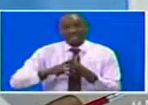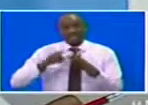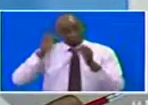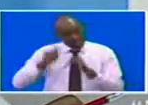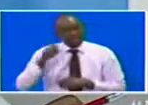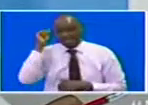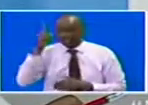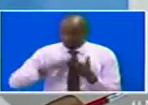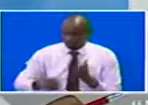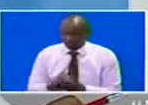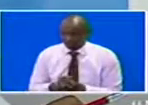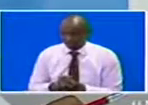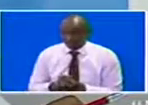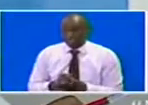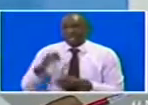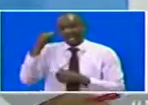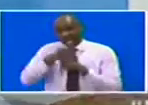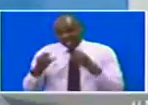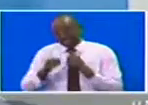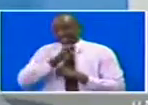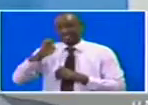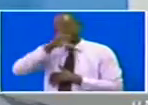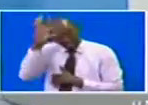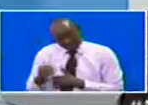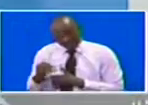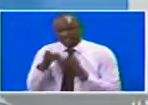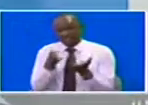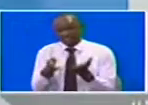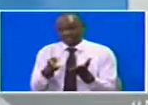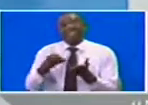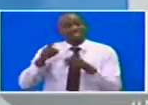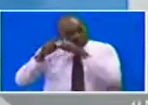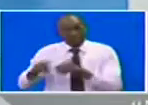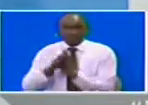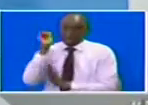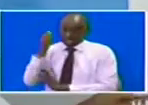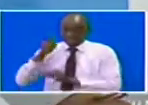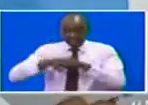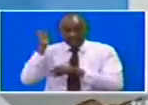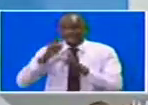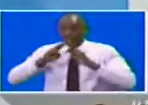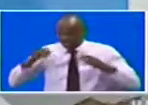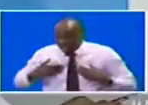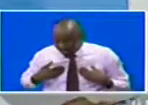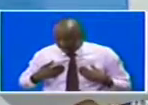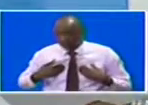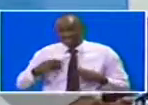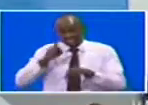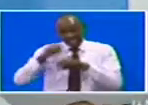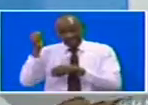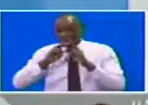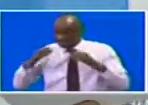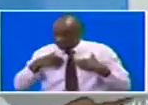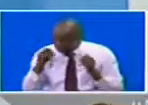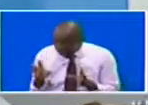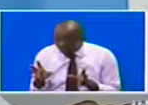kama wa Kenya, inchi za East na Central Africa zinategemea sana usalama wa Kenya. Tukivuruga usalama wa Kenya si kwamba tunaasiri